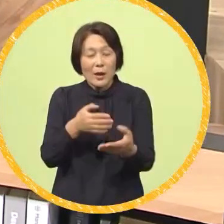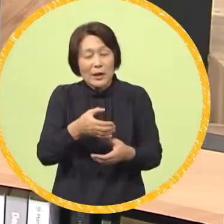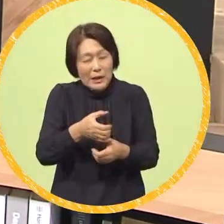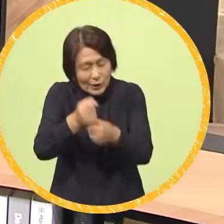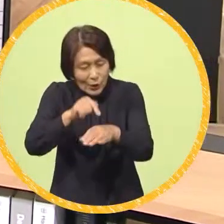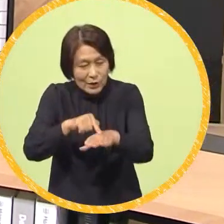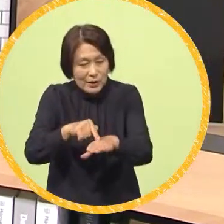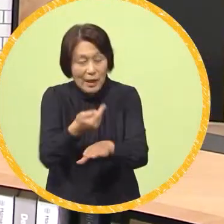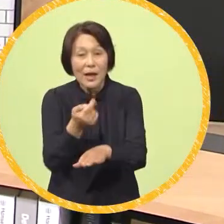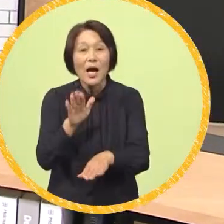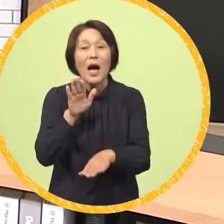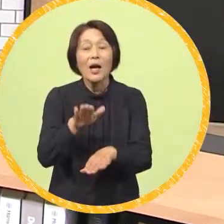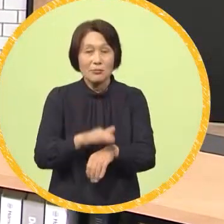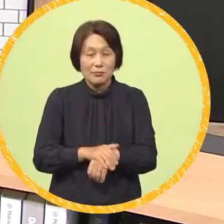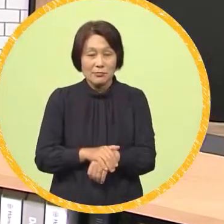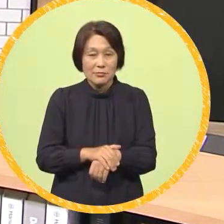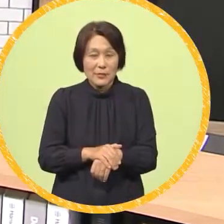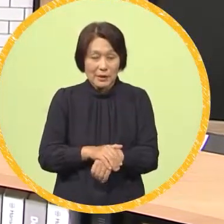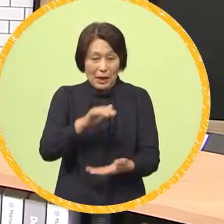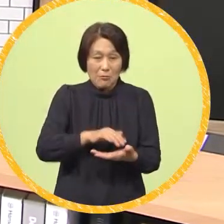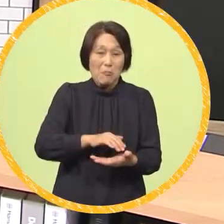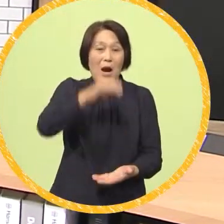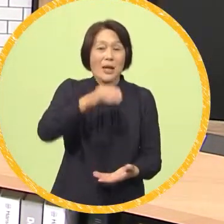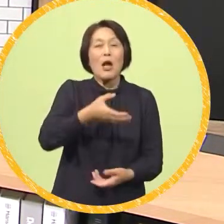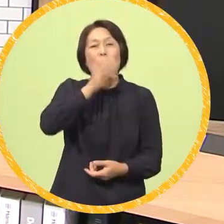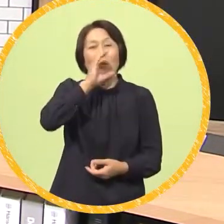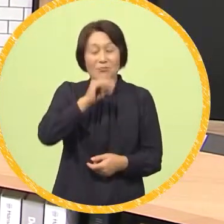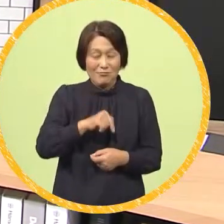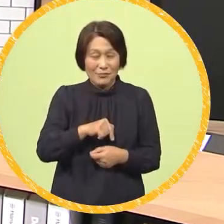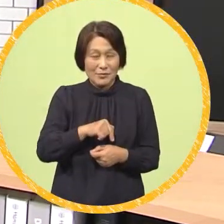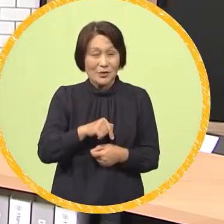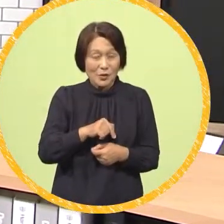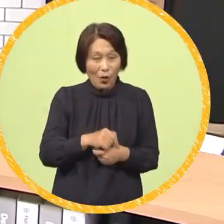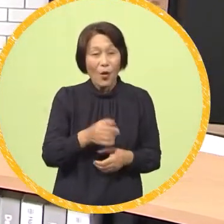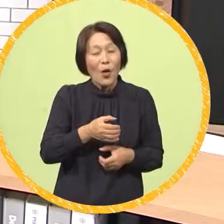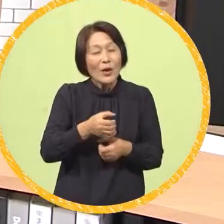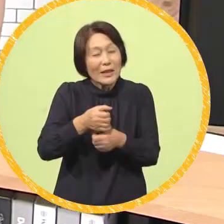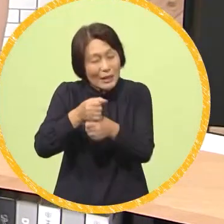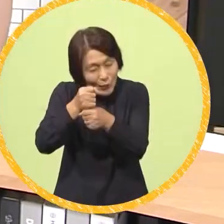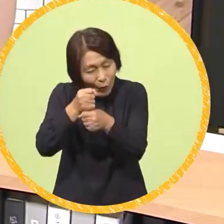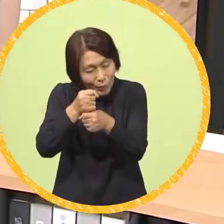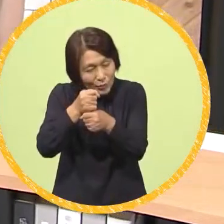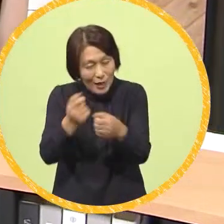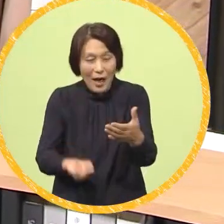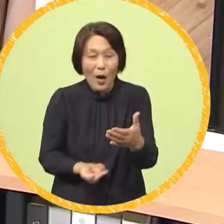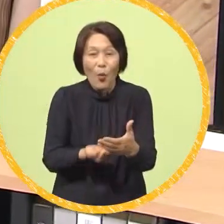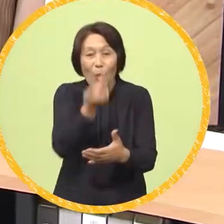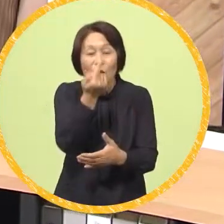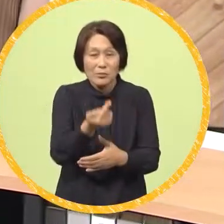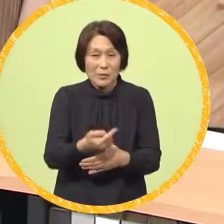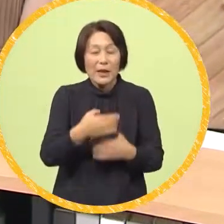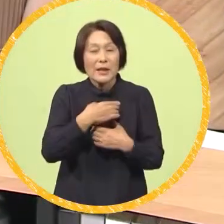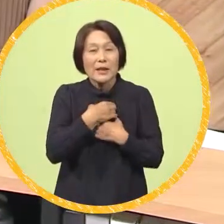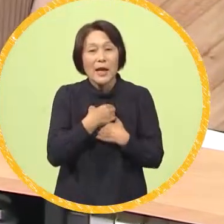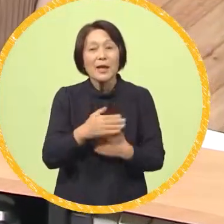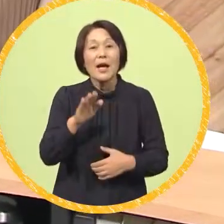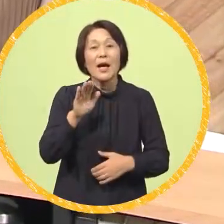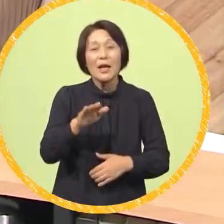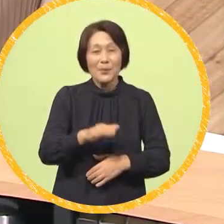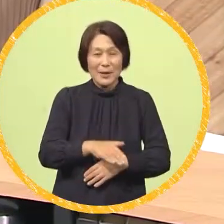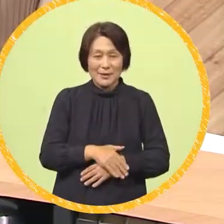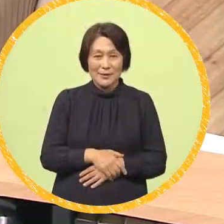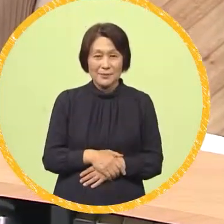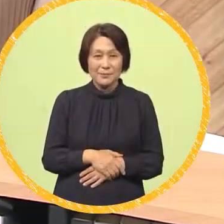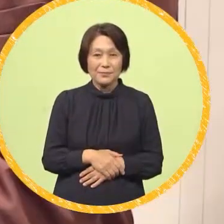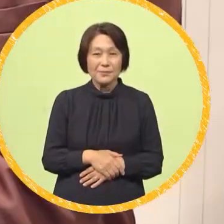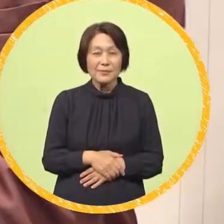性があってですね、適切な量を超えて飲んでしまうと違法薬物と同程度かもしくはそれ以上の危険性があるということなん